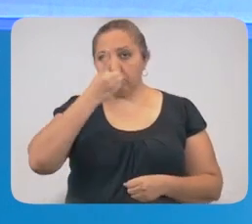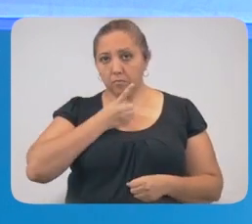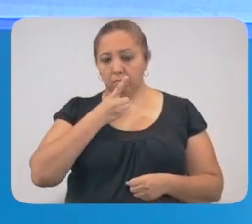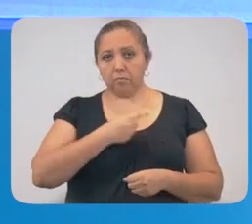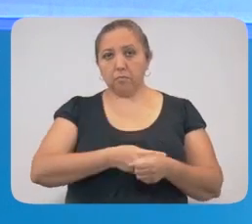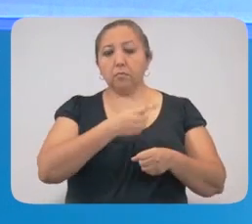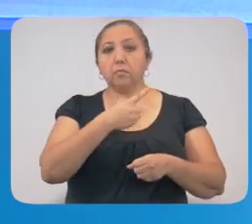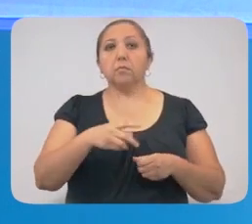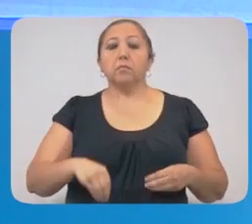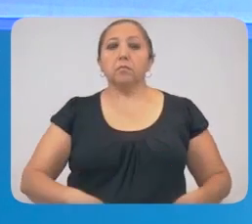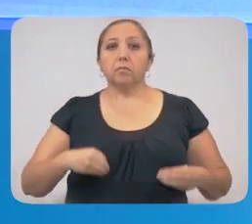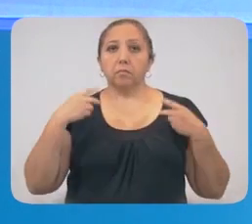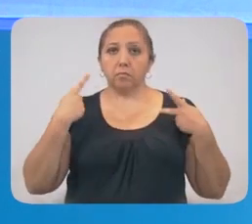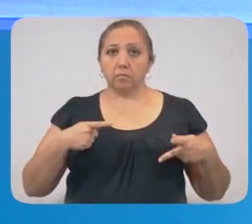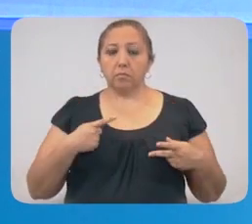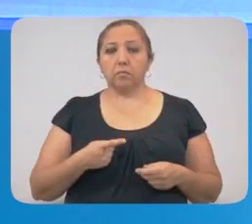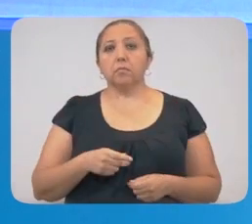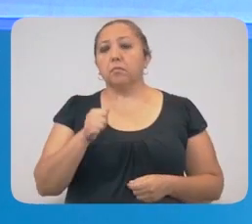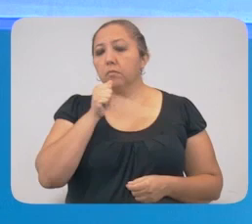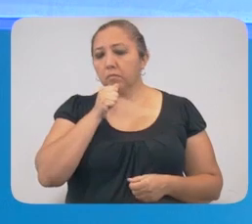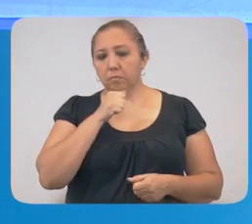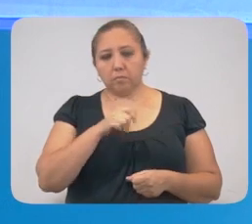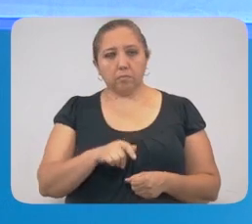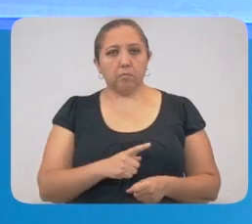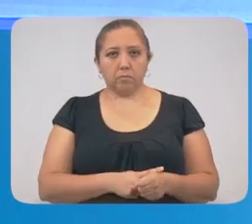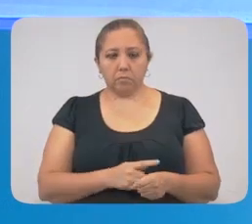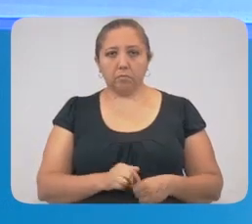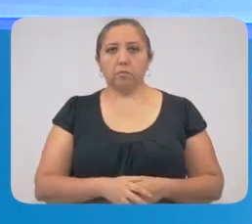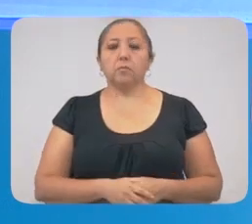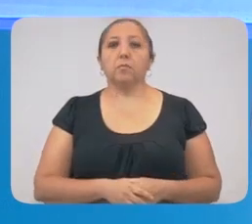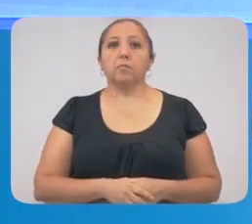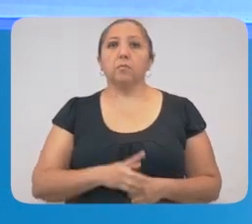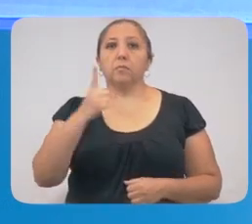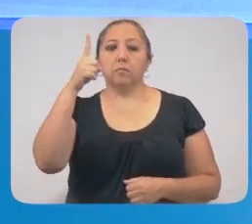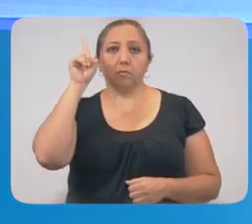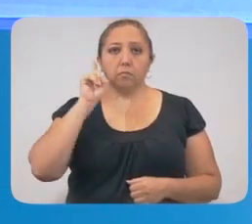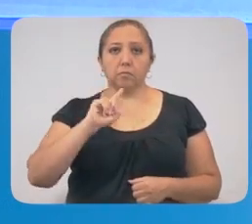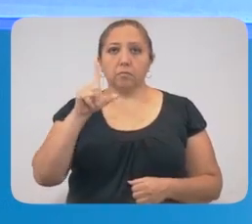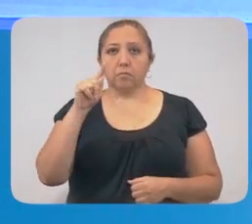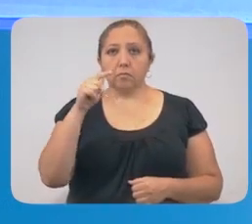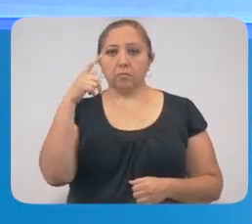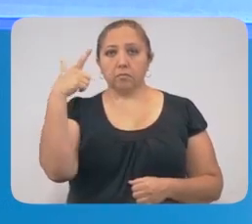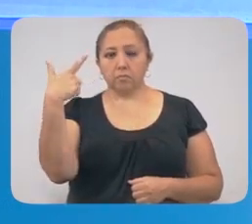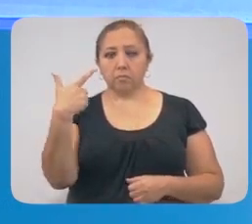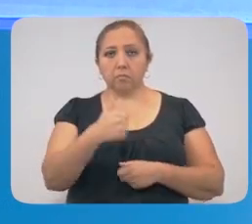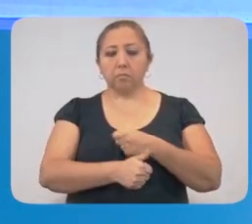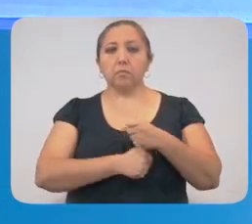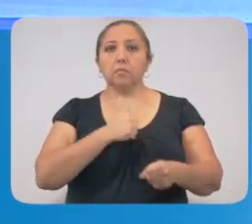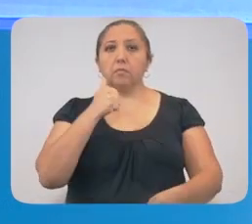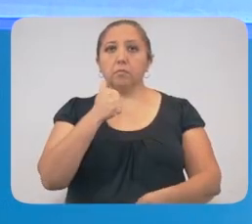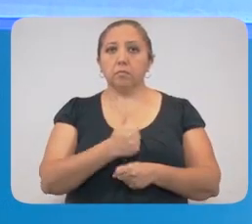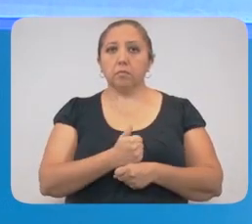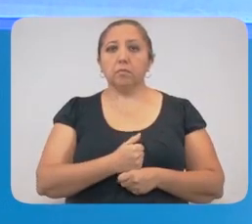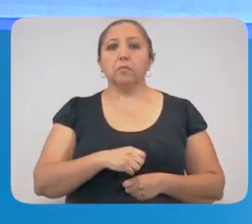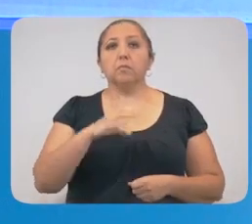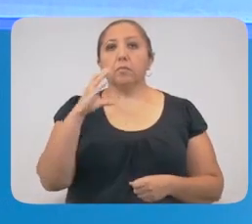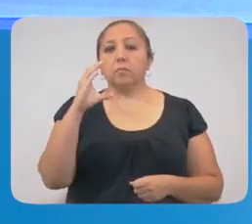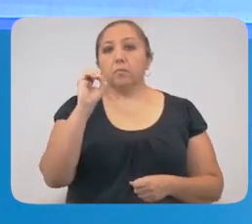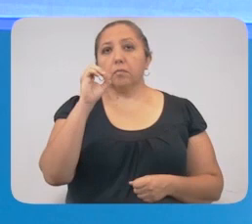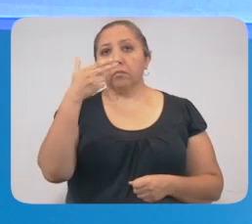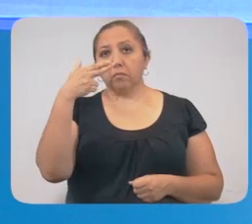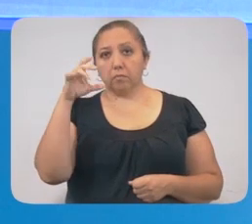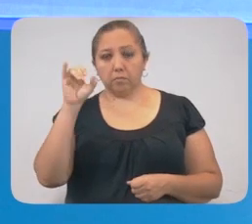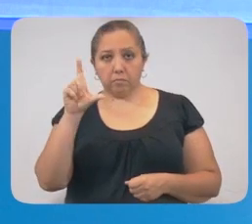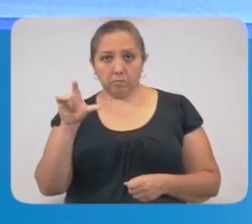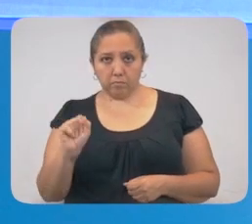ti yetel beshan talamil tu presión. Hachpolok yete beshama tu meyahmalo burriñón. Kantul mako kahakabalkach tu yetel, minan